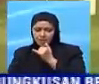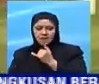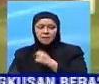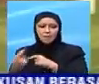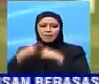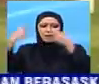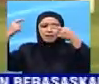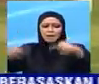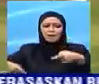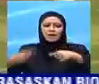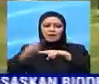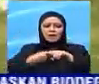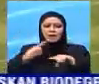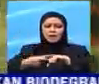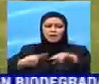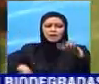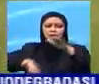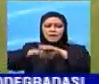sepakan